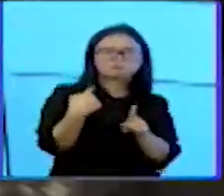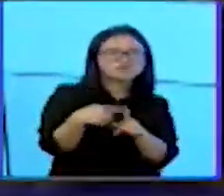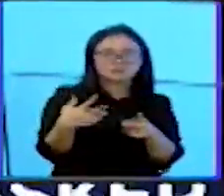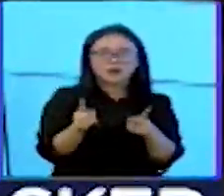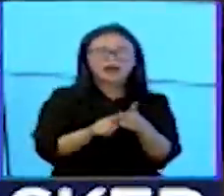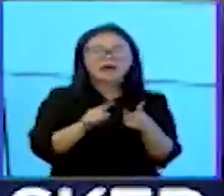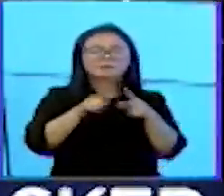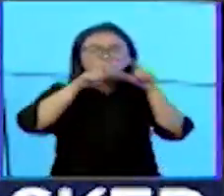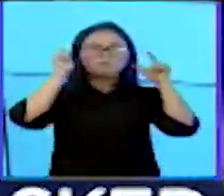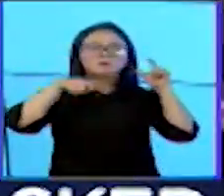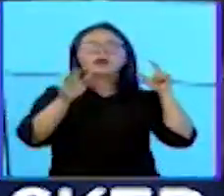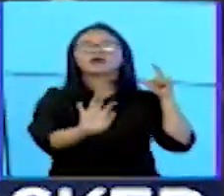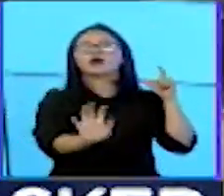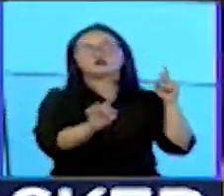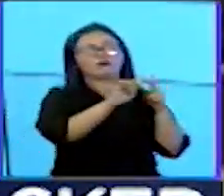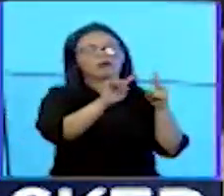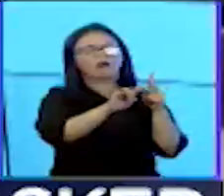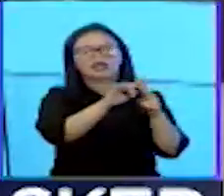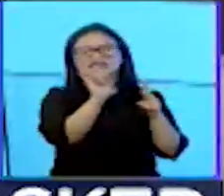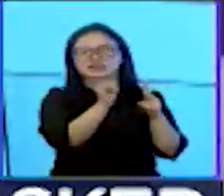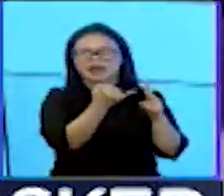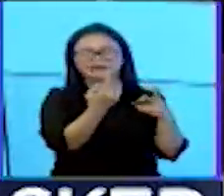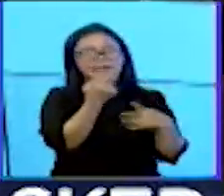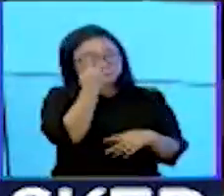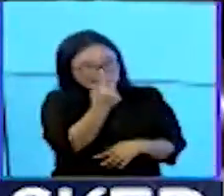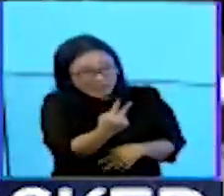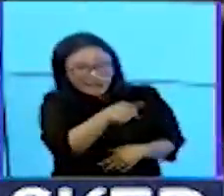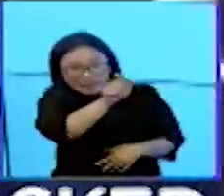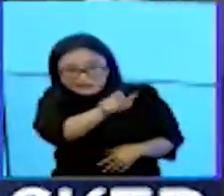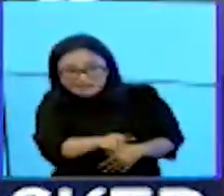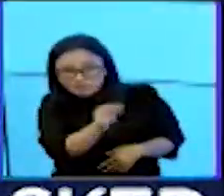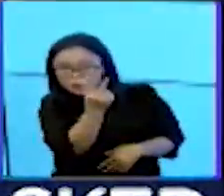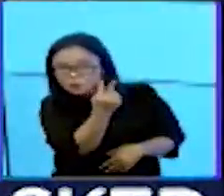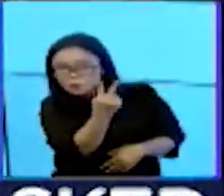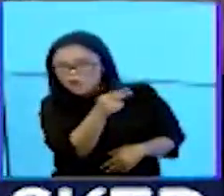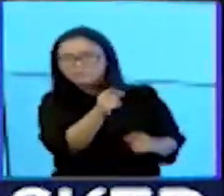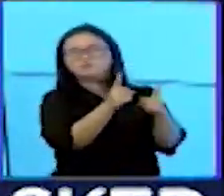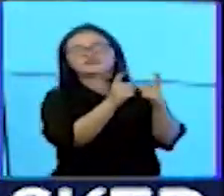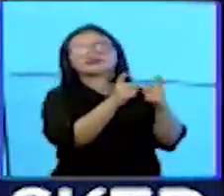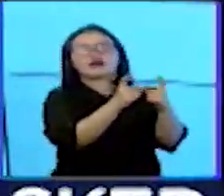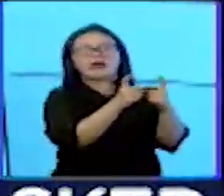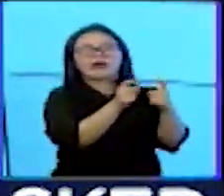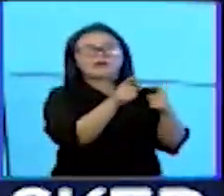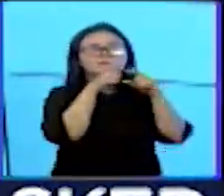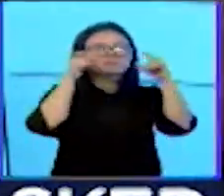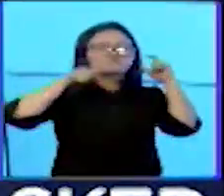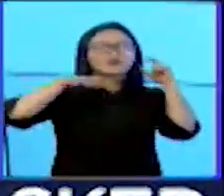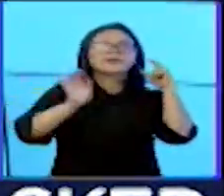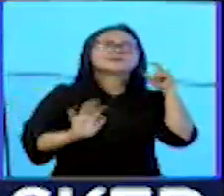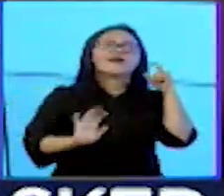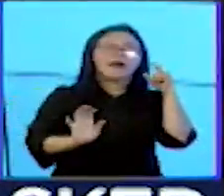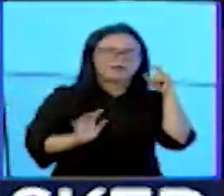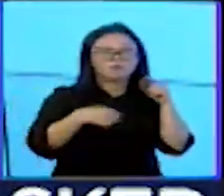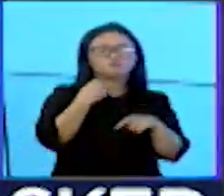masker di luar rumah. Di antara ratusan warga, tim hunter juga mengamankan sepasang kekasih yang kedapatan tidak memakai masker saat